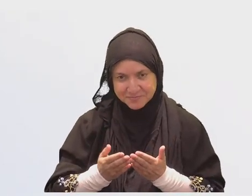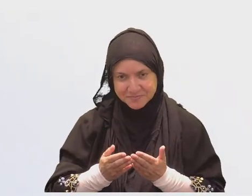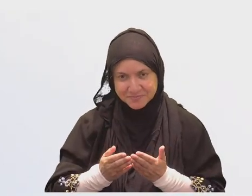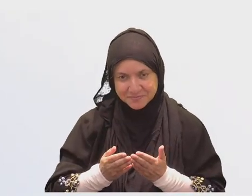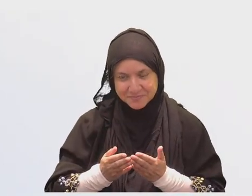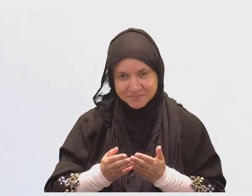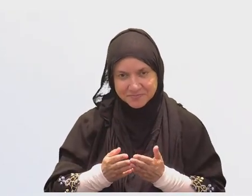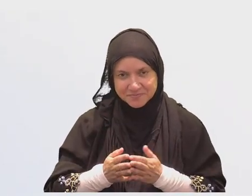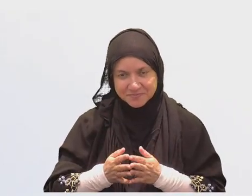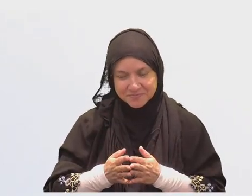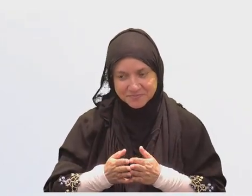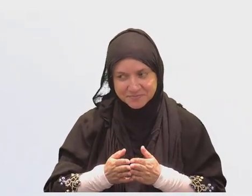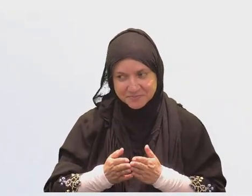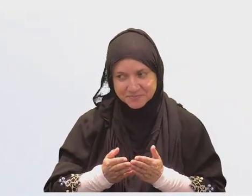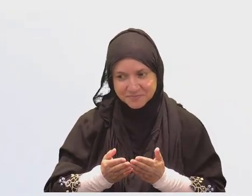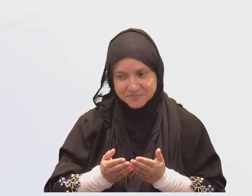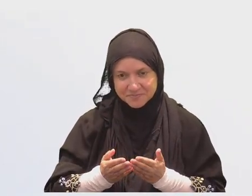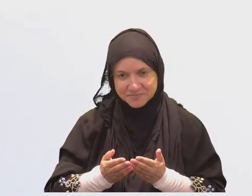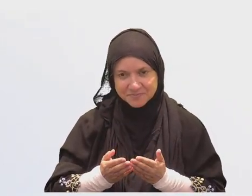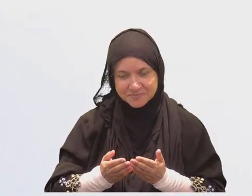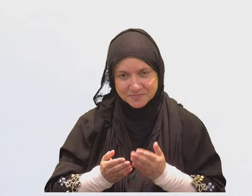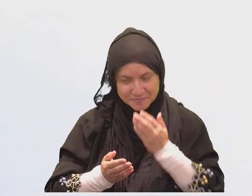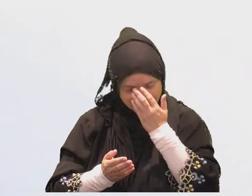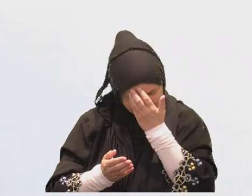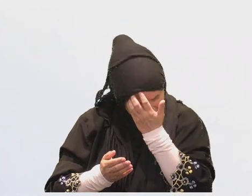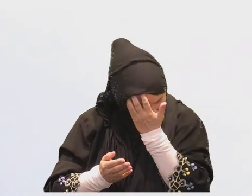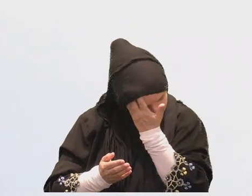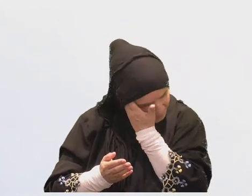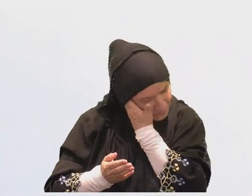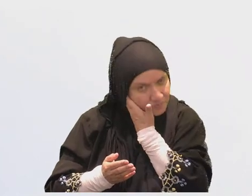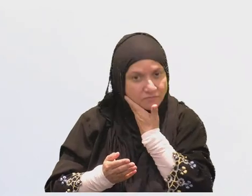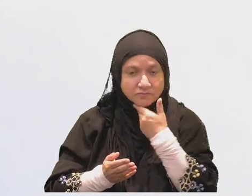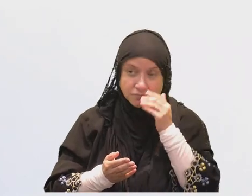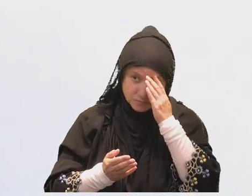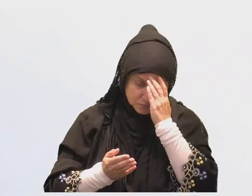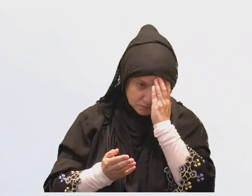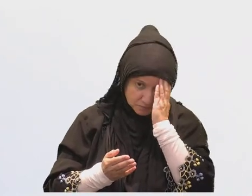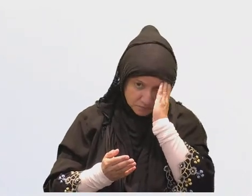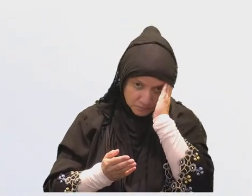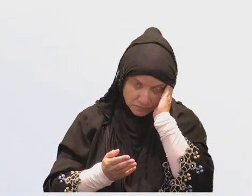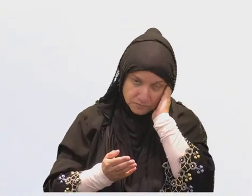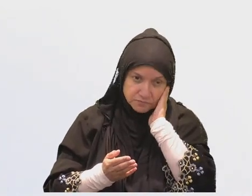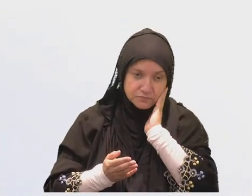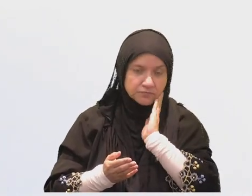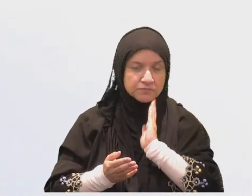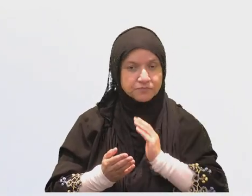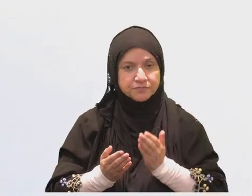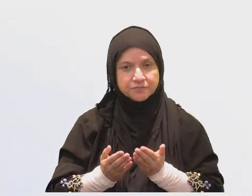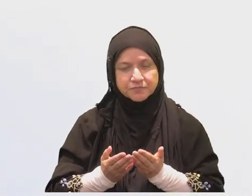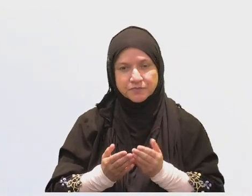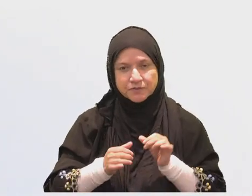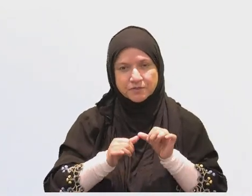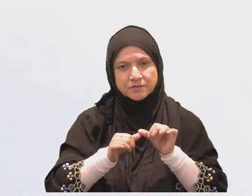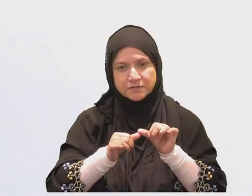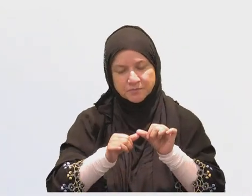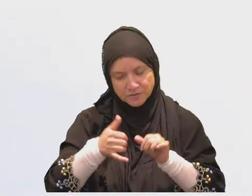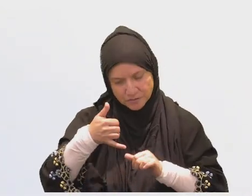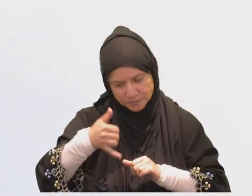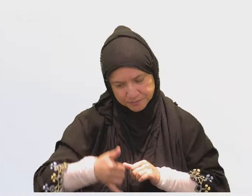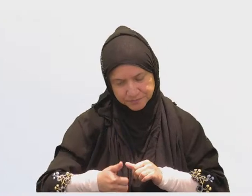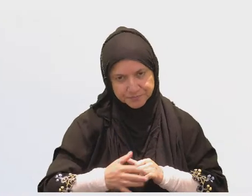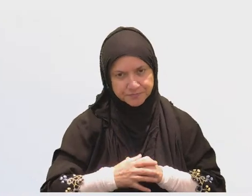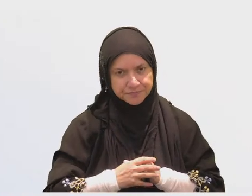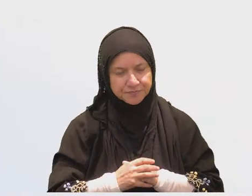وسلم تسليما كثيرا إن الله وملائكته يصلون على النبي